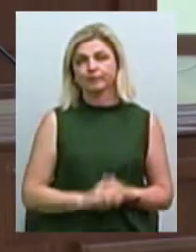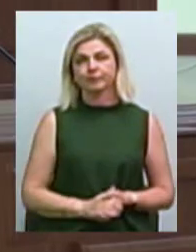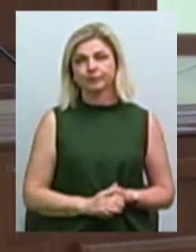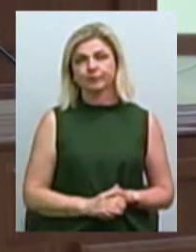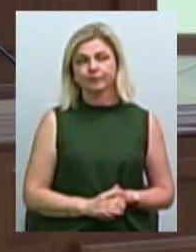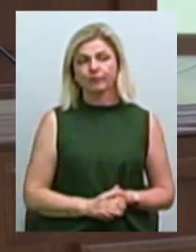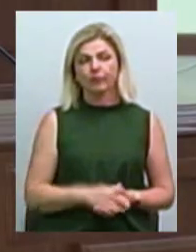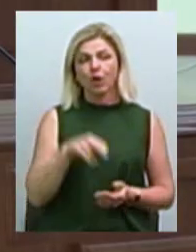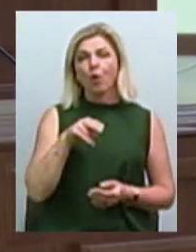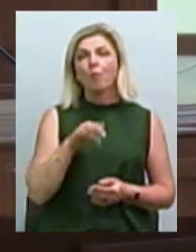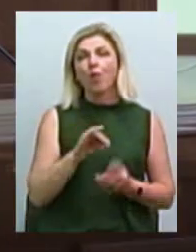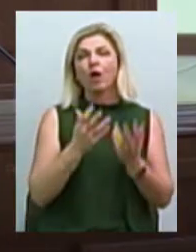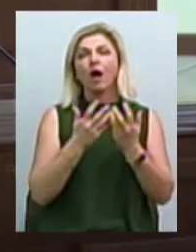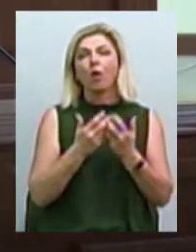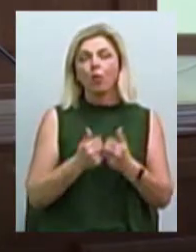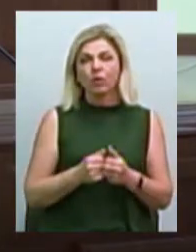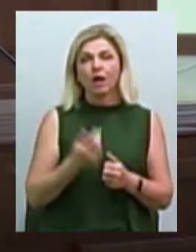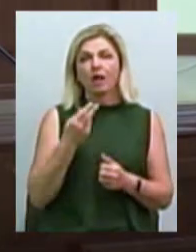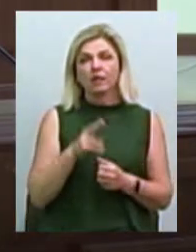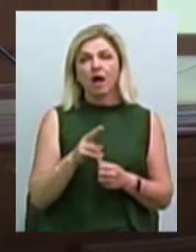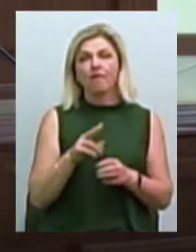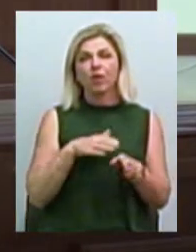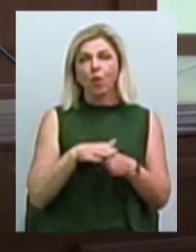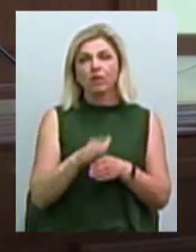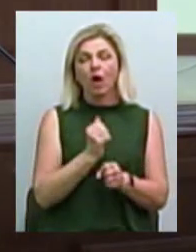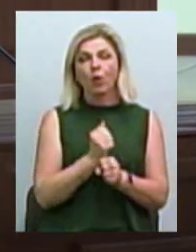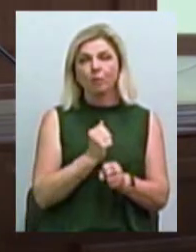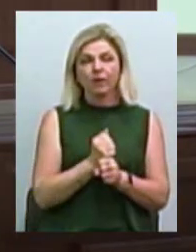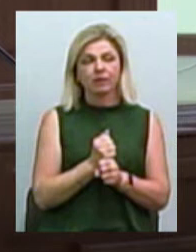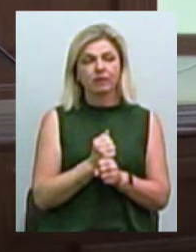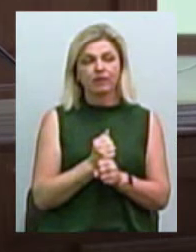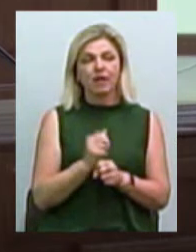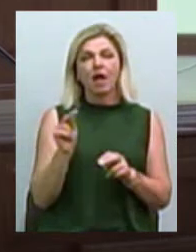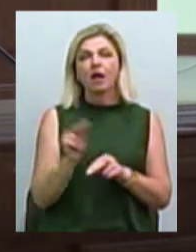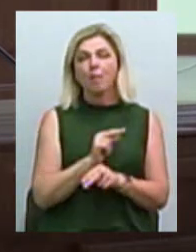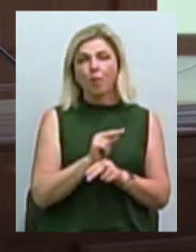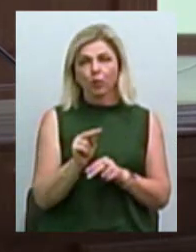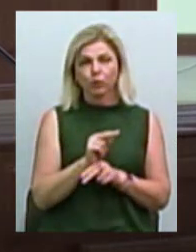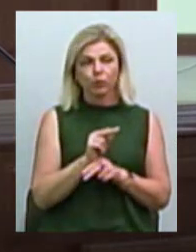По розрахункам для виконання робіт з ремонту